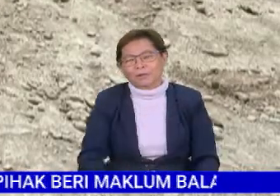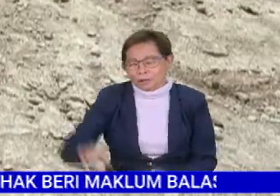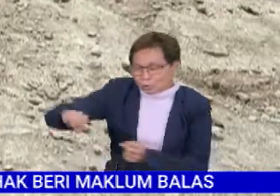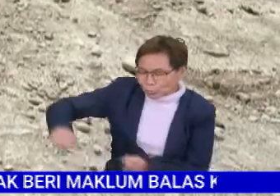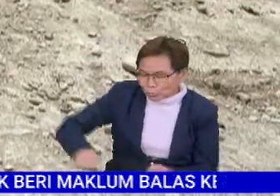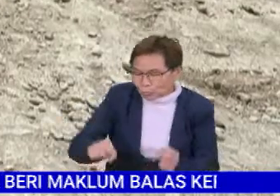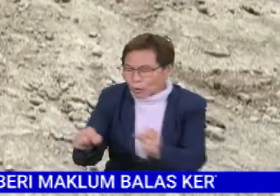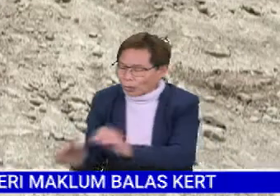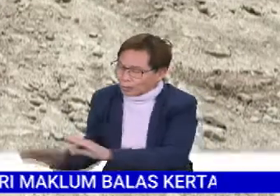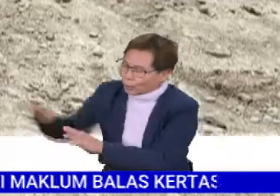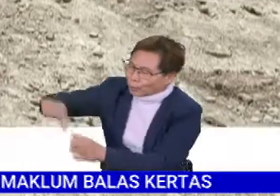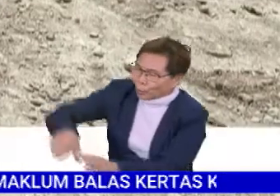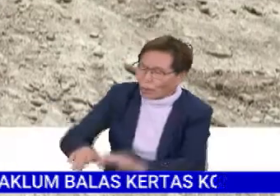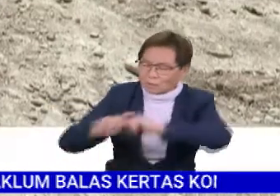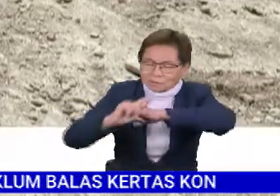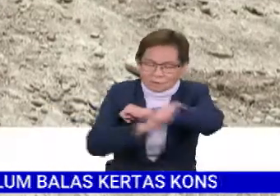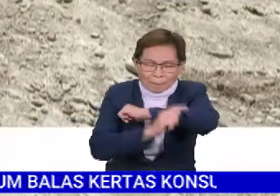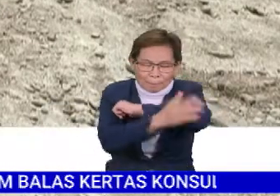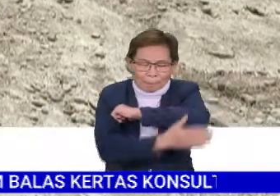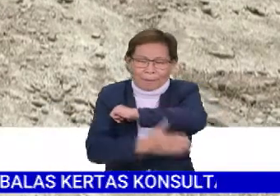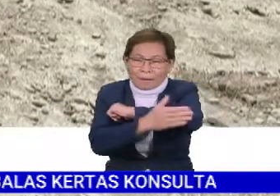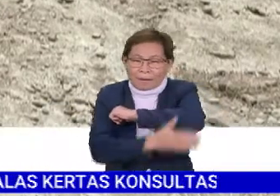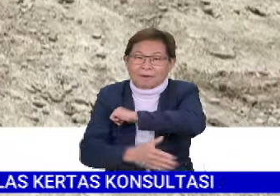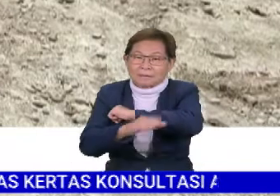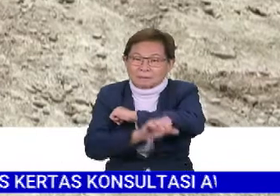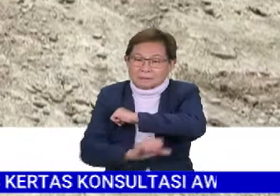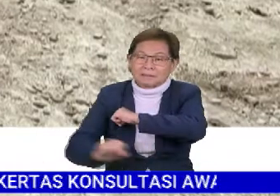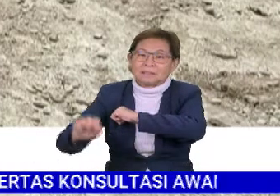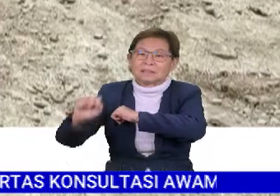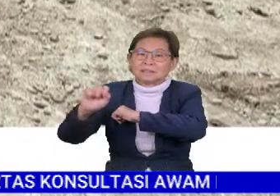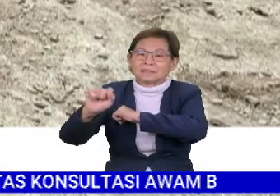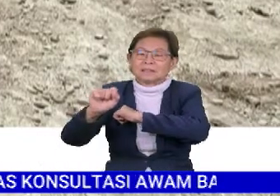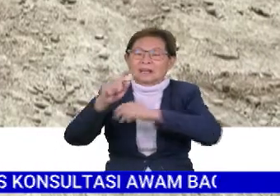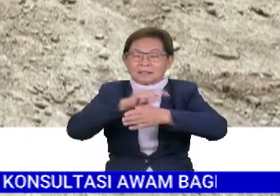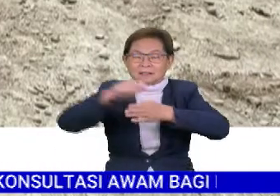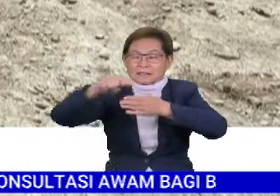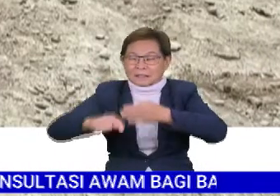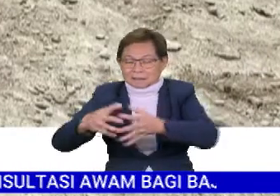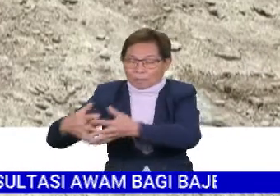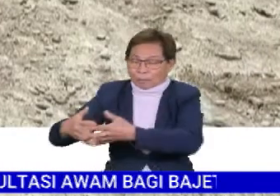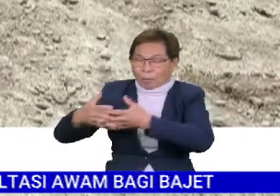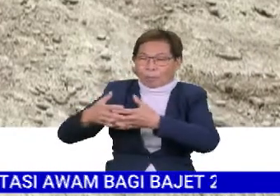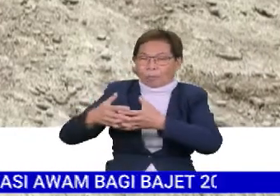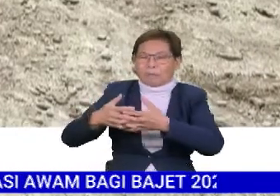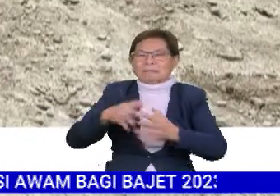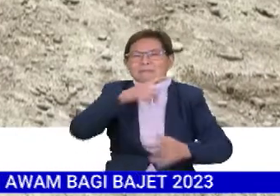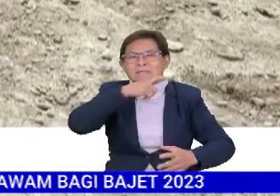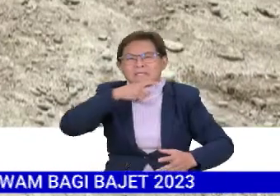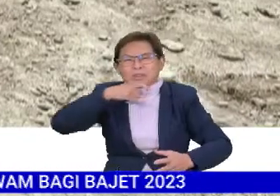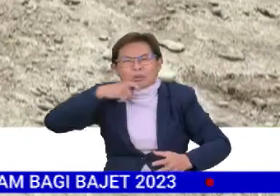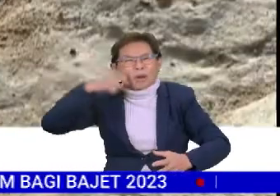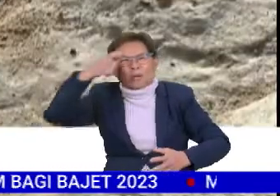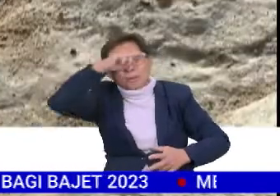Sungai yang mengalir melalui Taman Negara Dinosaur Valley di Glen Rose, Texas, Amerika Syarikat menjadi kontang